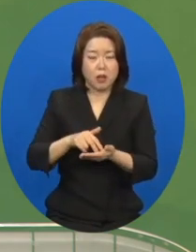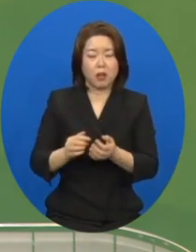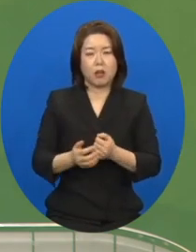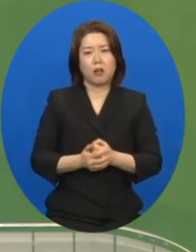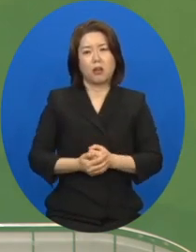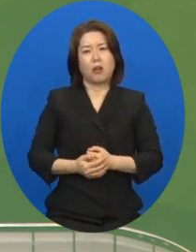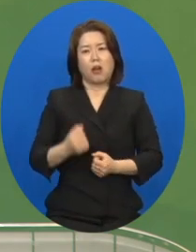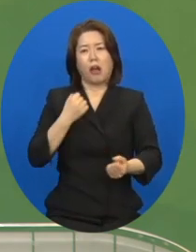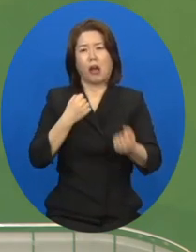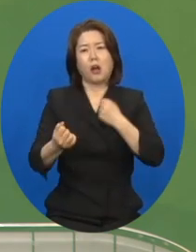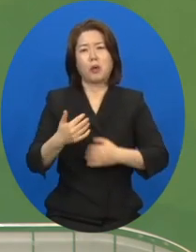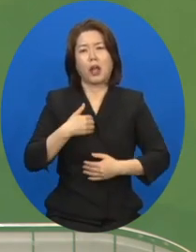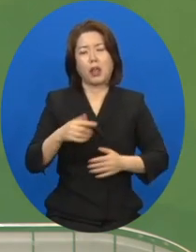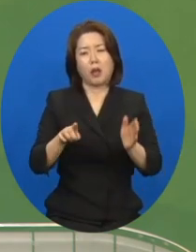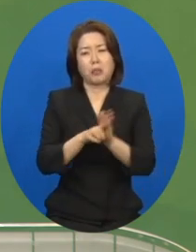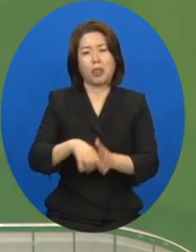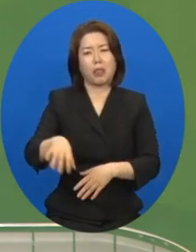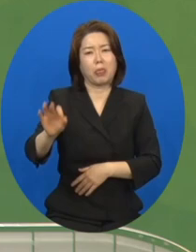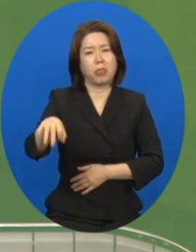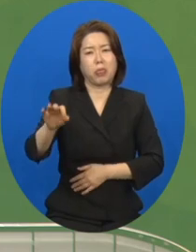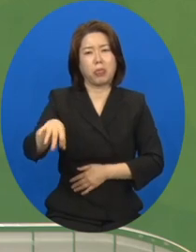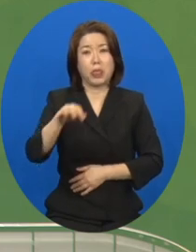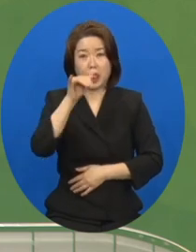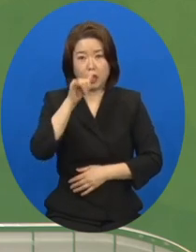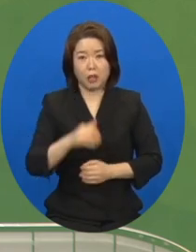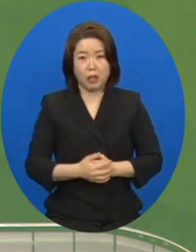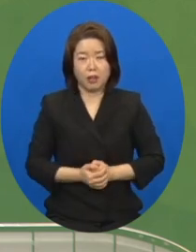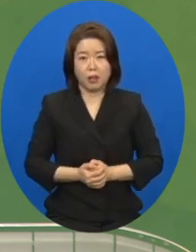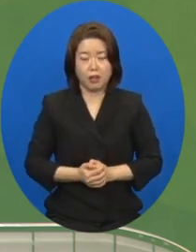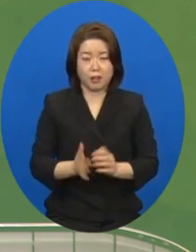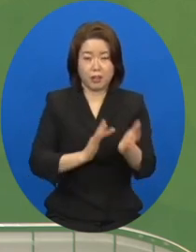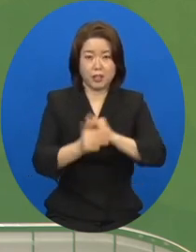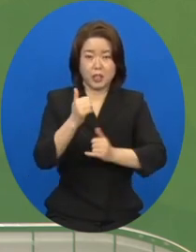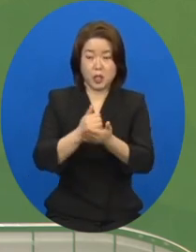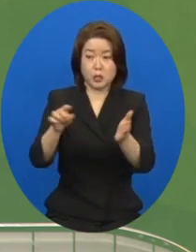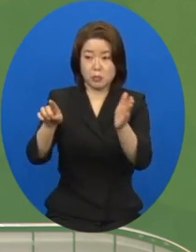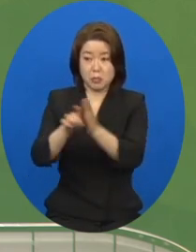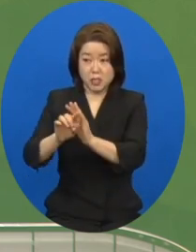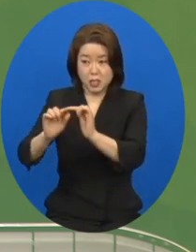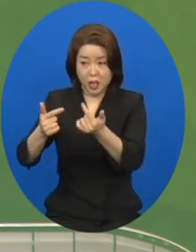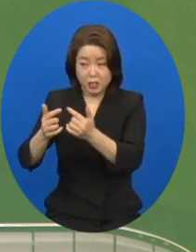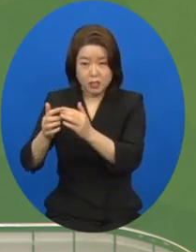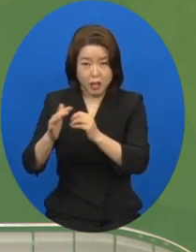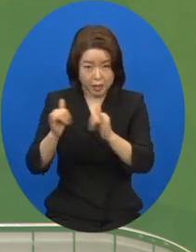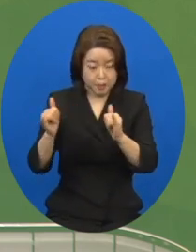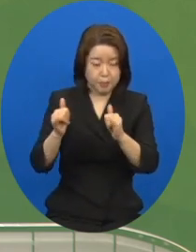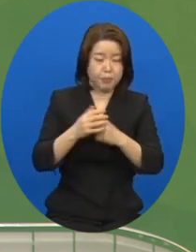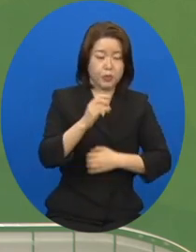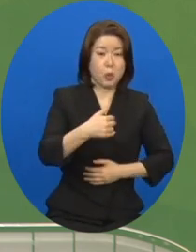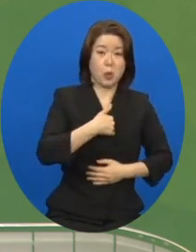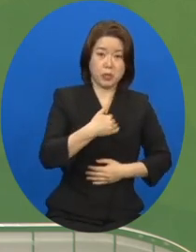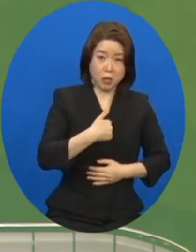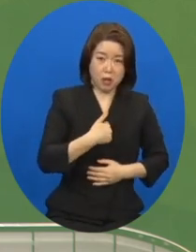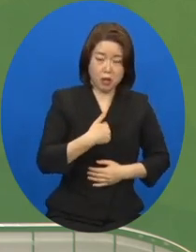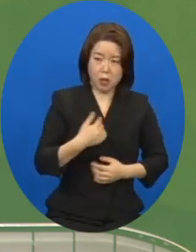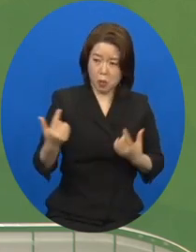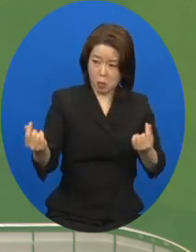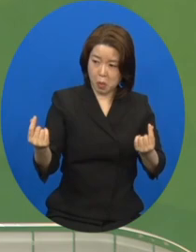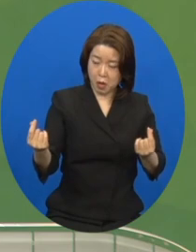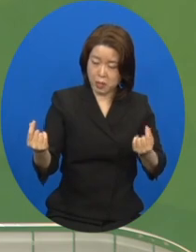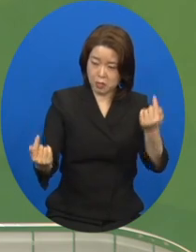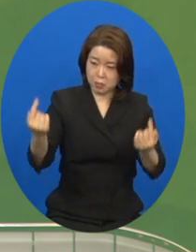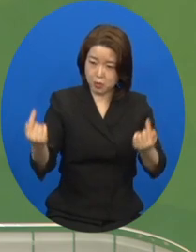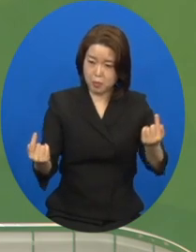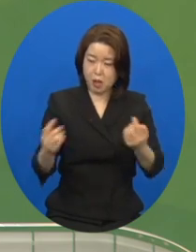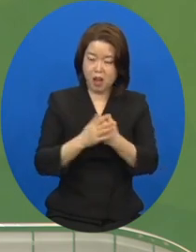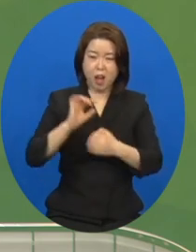믿음이 형편없었어요. 예수를 믿지 않는 사람이나 저나 어려운 일 닥치면 그것 때문에